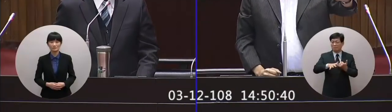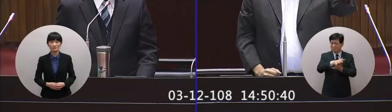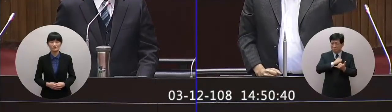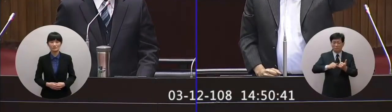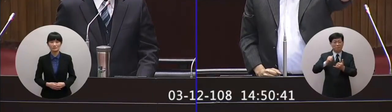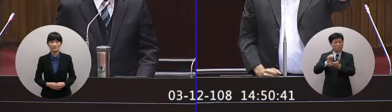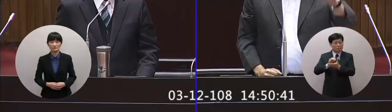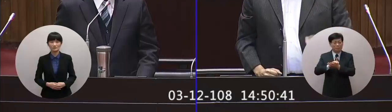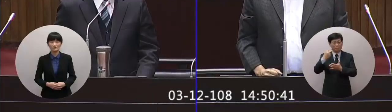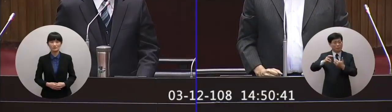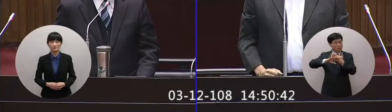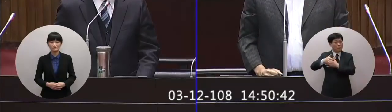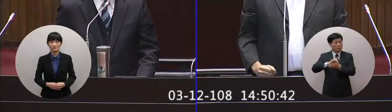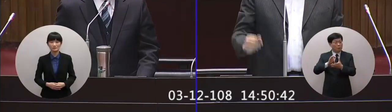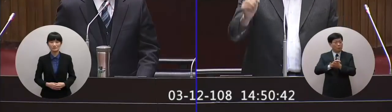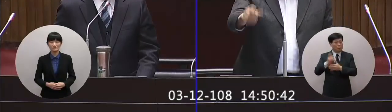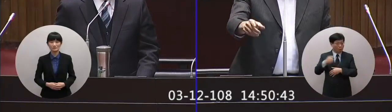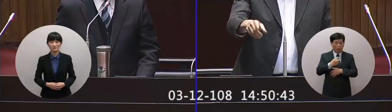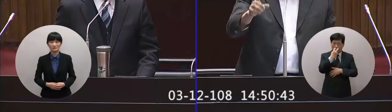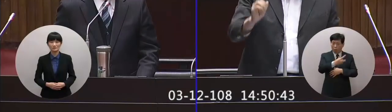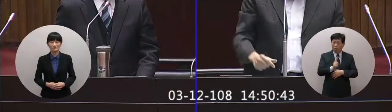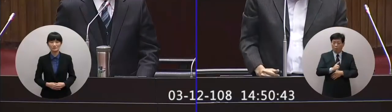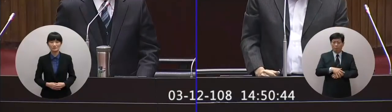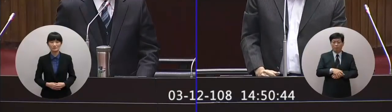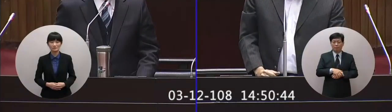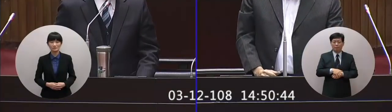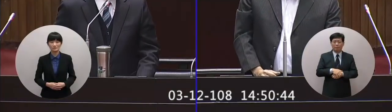请记一记，其他国家来拢讲啥？这一次的